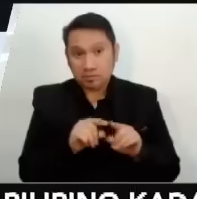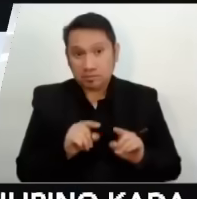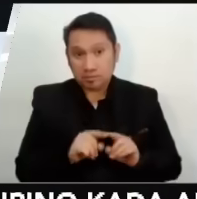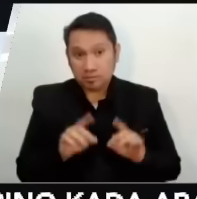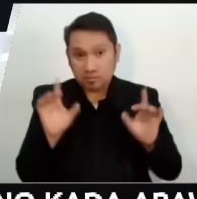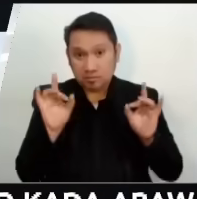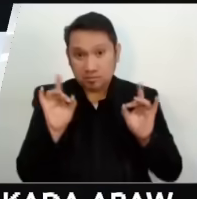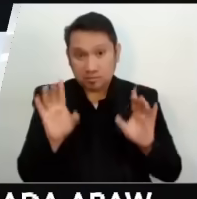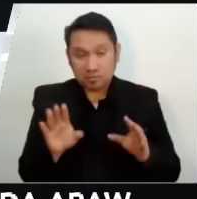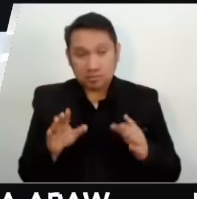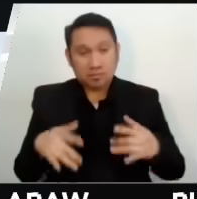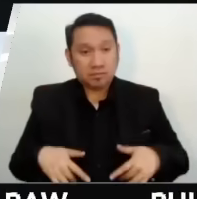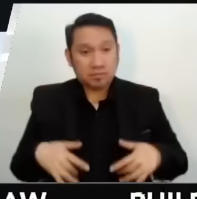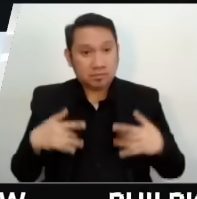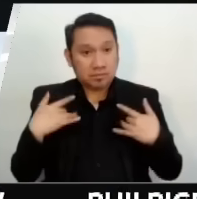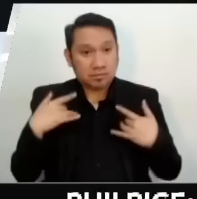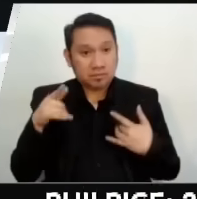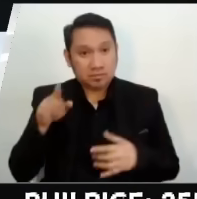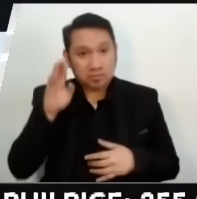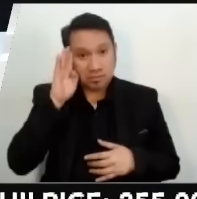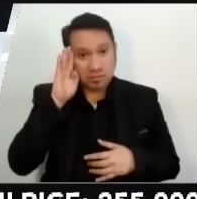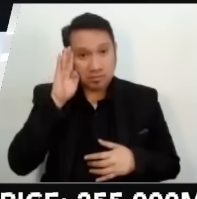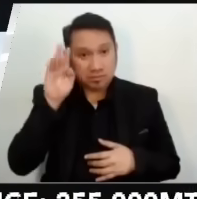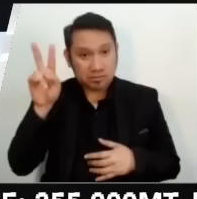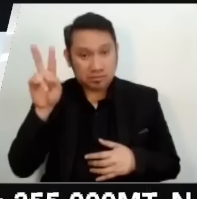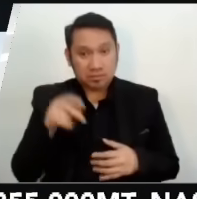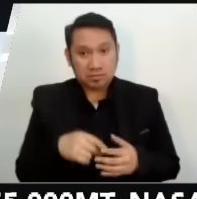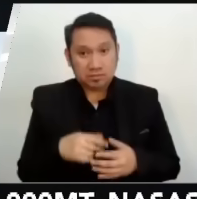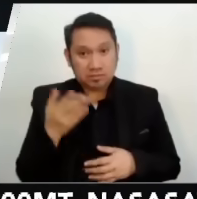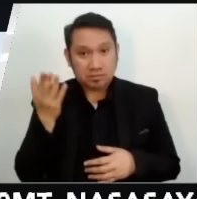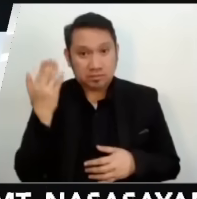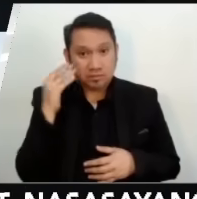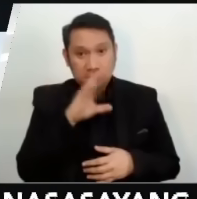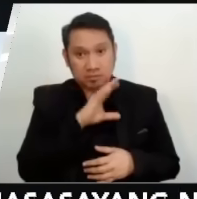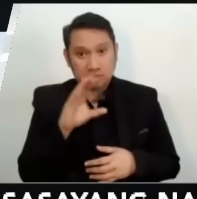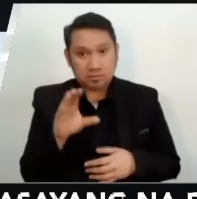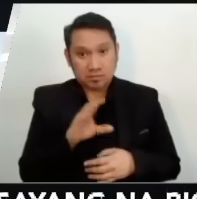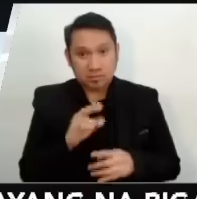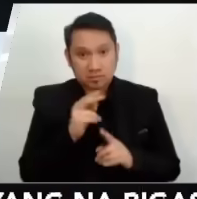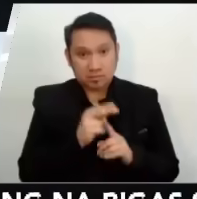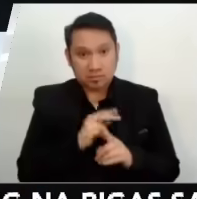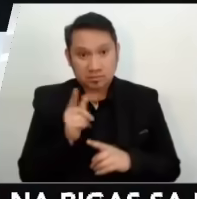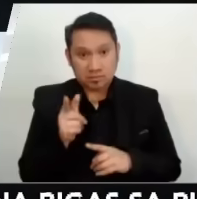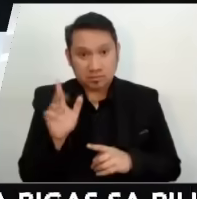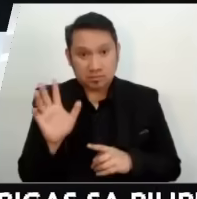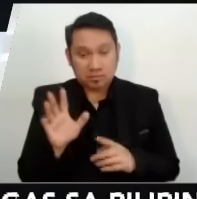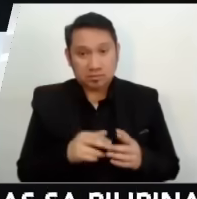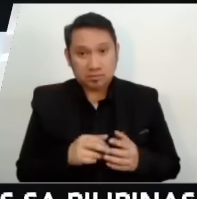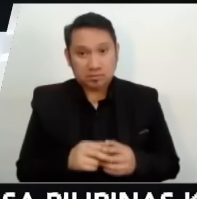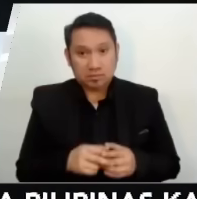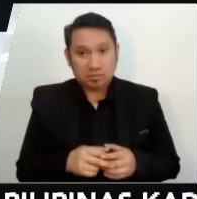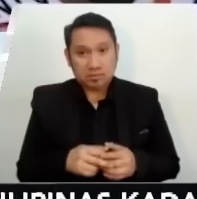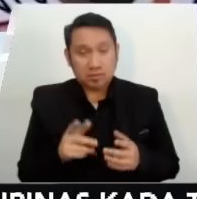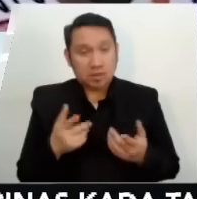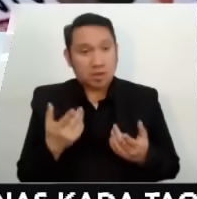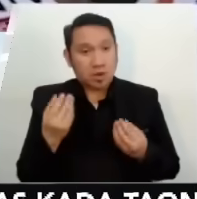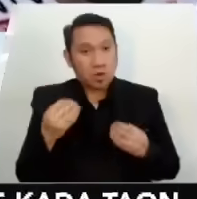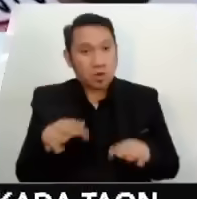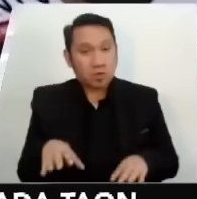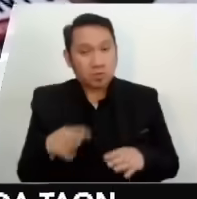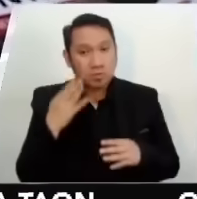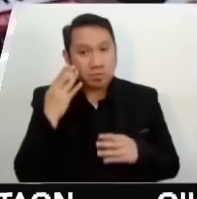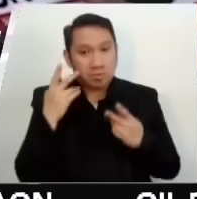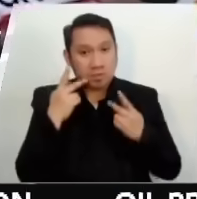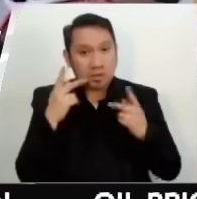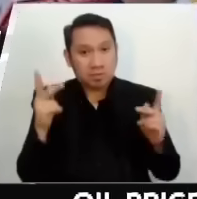buhay ng Pangulo sa Zoom press con niya noong November 23, napapasok daw sa betrayal of public trust at high crimes. Among the